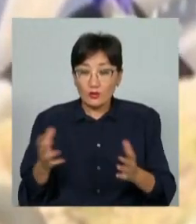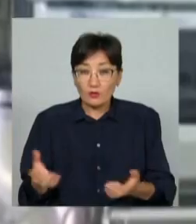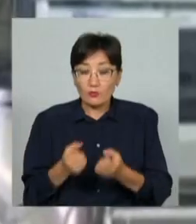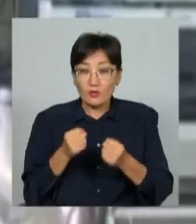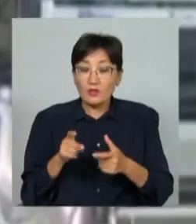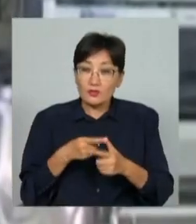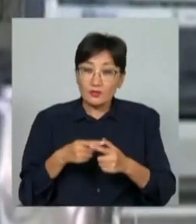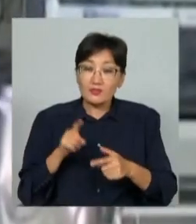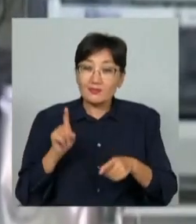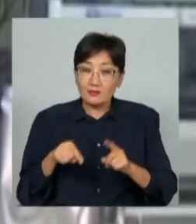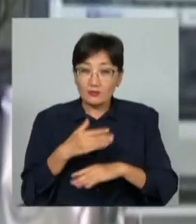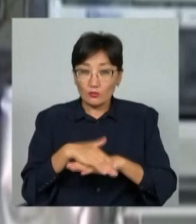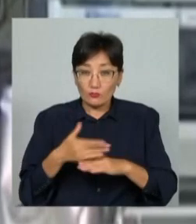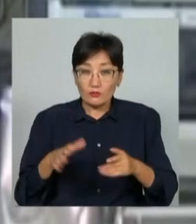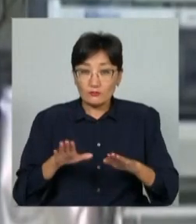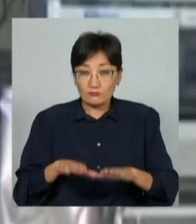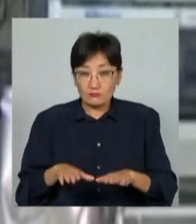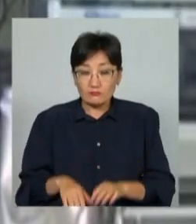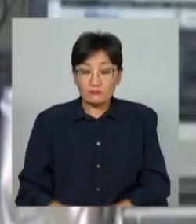астында түнеулеріне тура келеді екен.